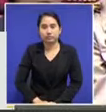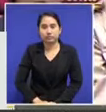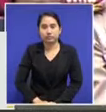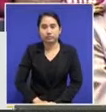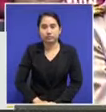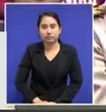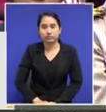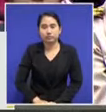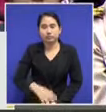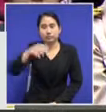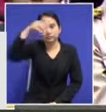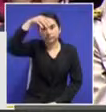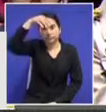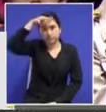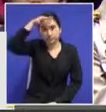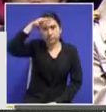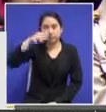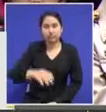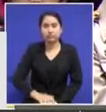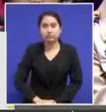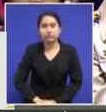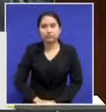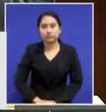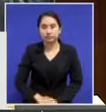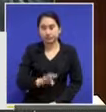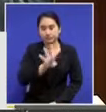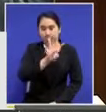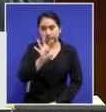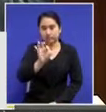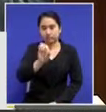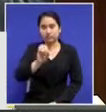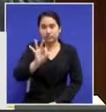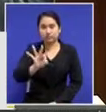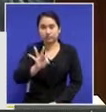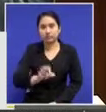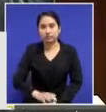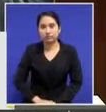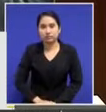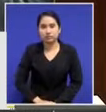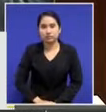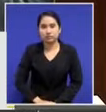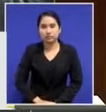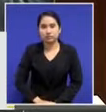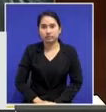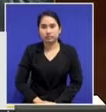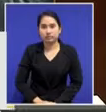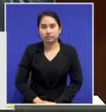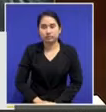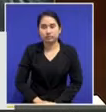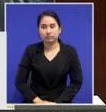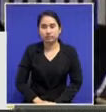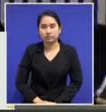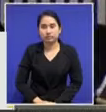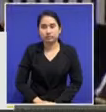ครับธนาธรจึงรุ่งเรืองกิจครับ 499นายวิโรจน์ลักษณาอดิศ